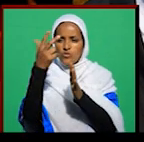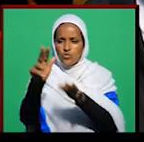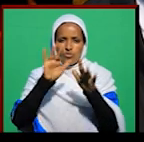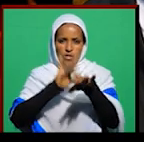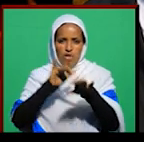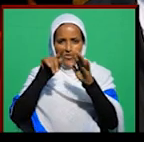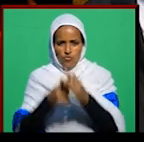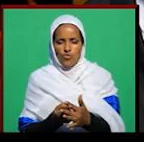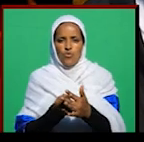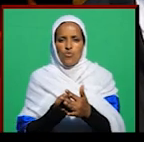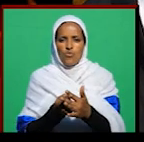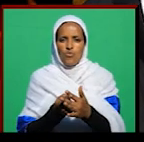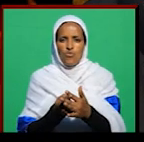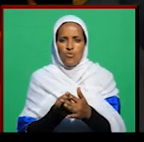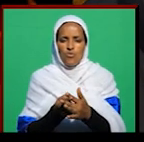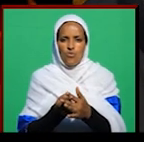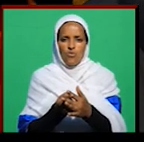ጀምሮ